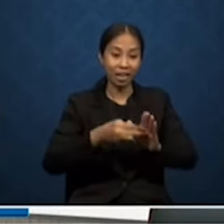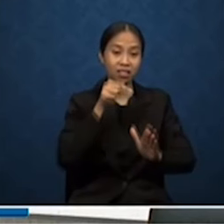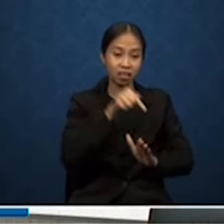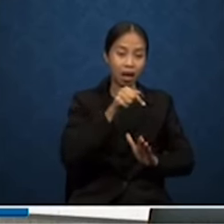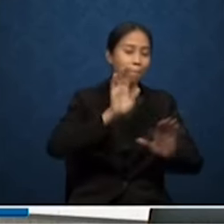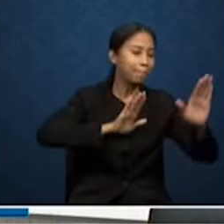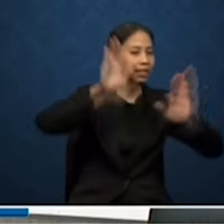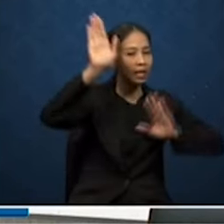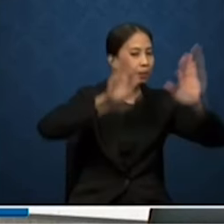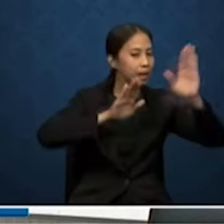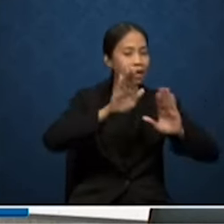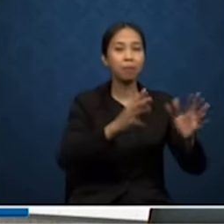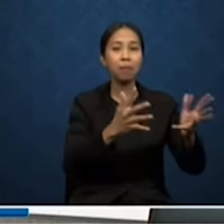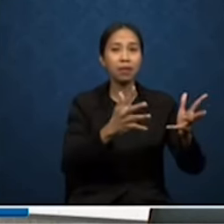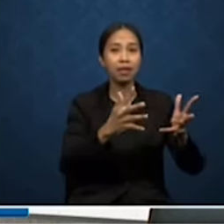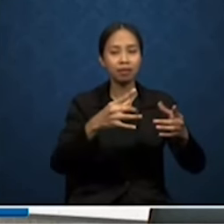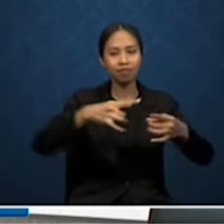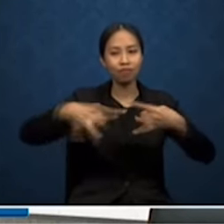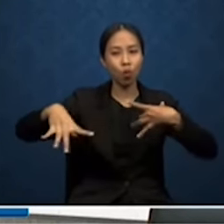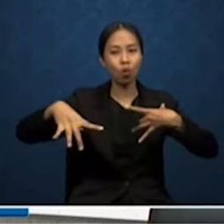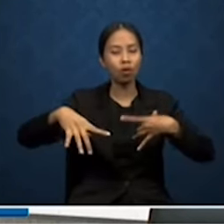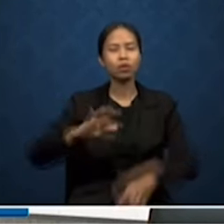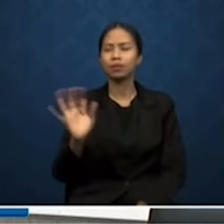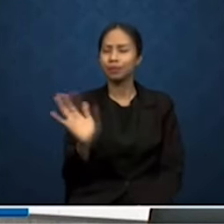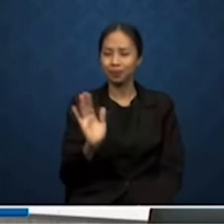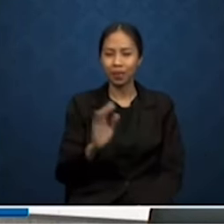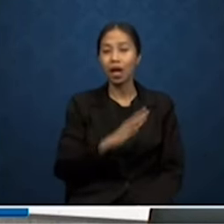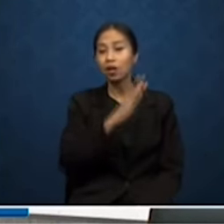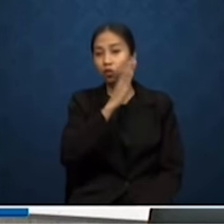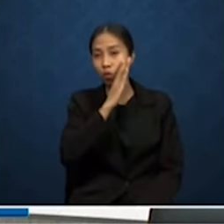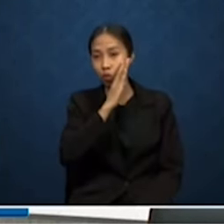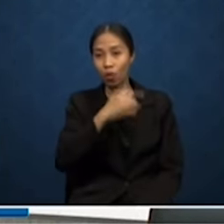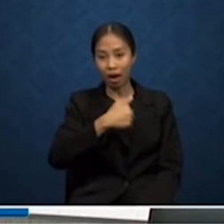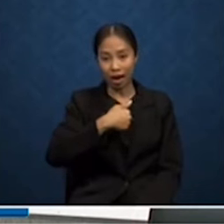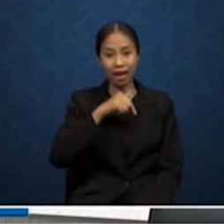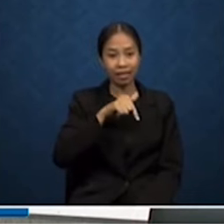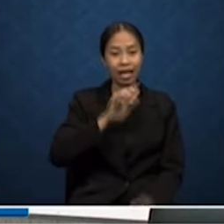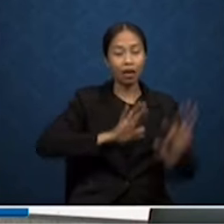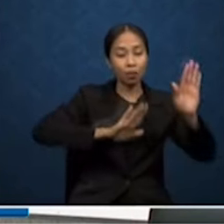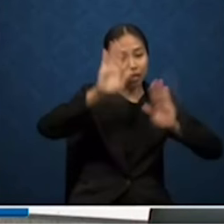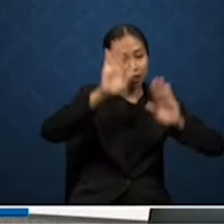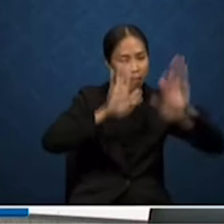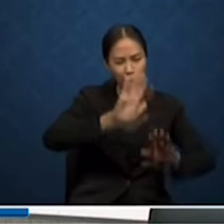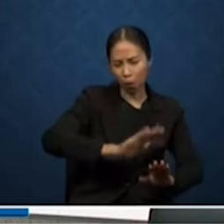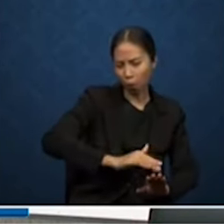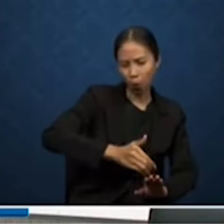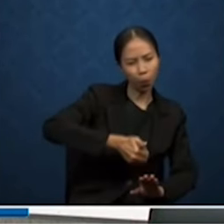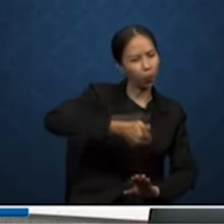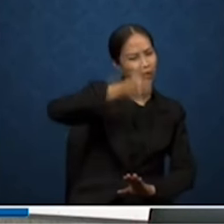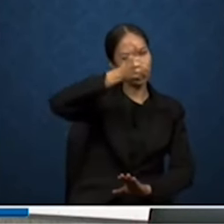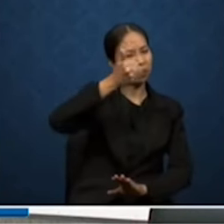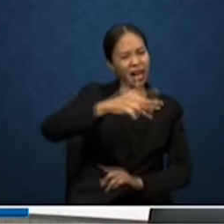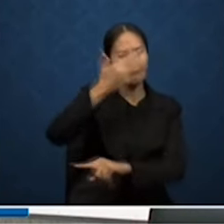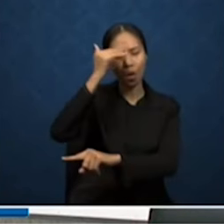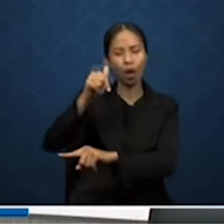ประชาธิปไตยจะไม่สามารถงอกงามขึ้นได้ถ้าเรามีสถาบันพระมหากษัตริย์ที่เป็นที่เคารพรักยิ่งของเ